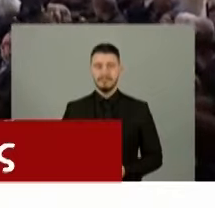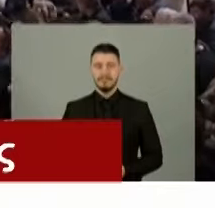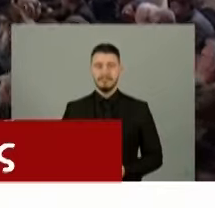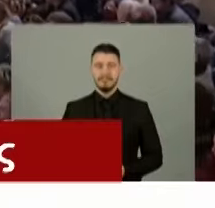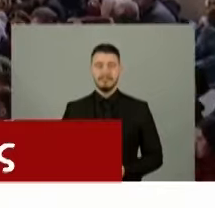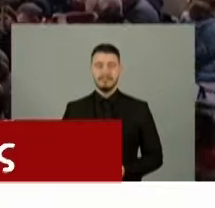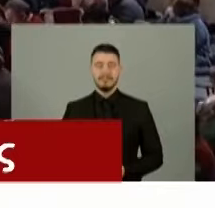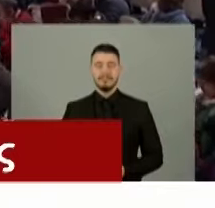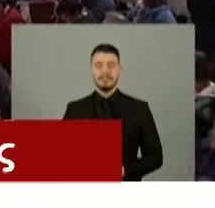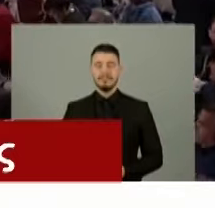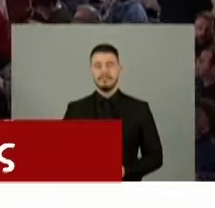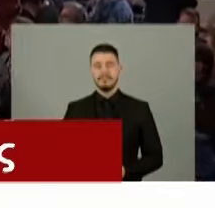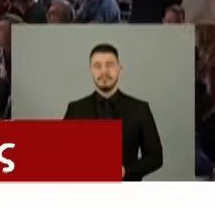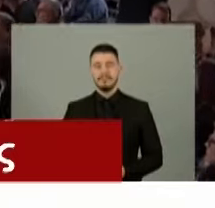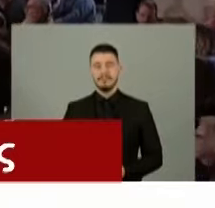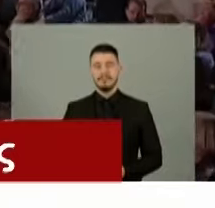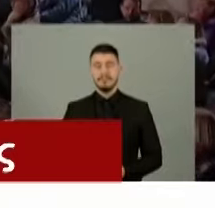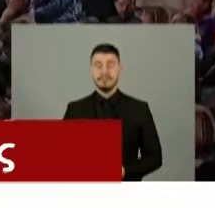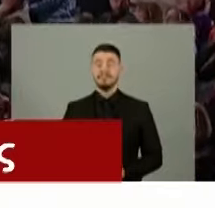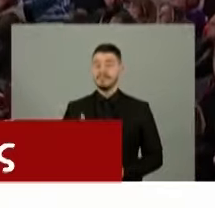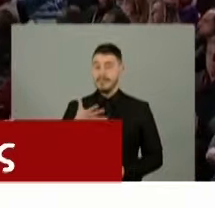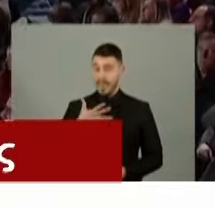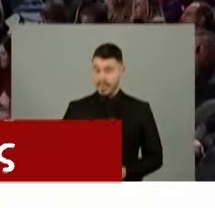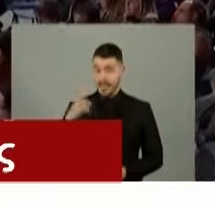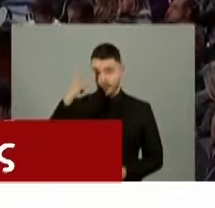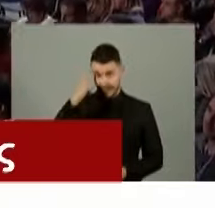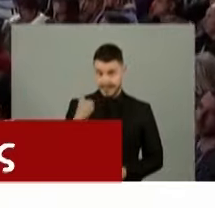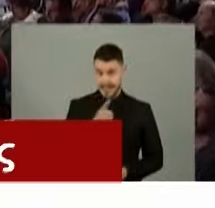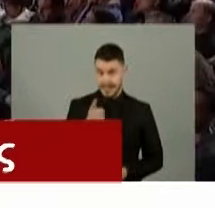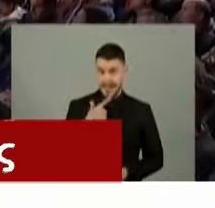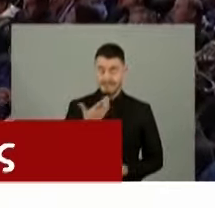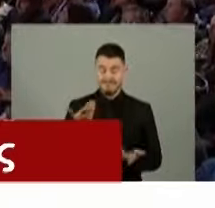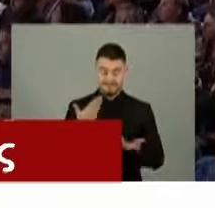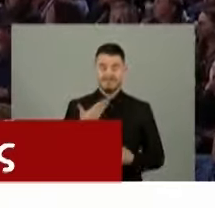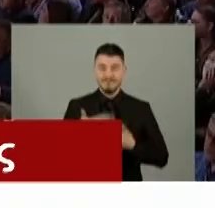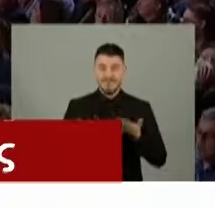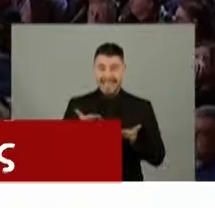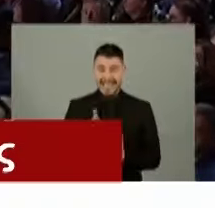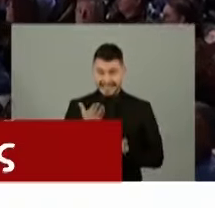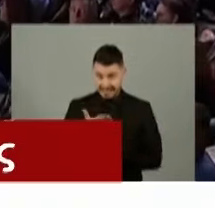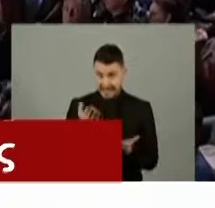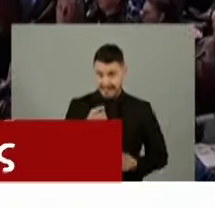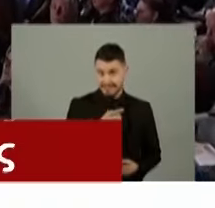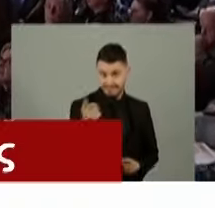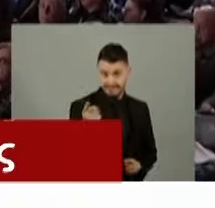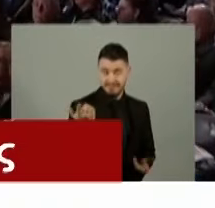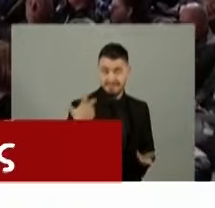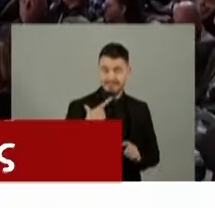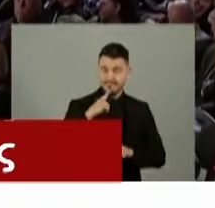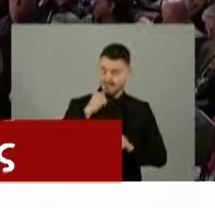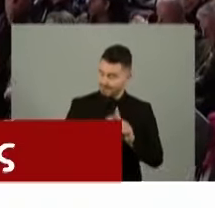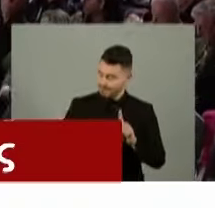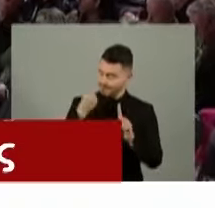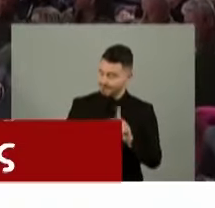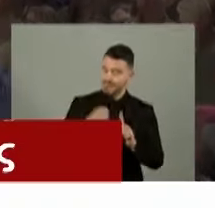που διαμορφώθηκε από το 2010 και μετά. Πάντως, ο κύριος Νίκος Παπάς, ο οποίος ήταν μέχρι πρότινο στο alter ego αρχικά